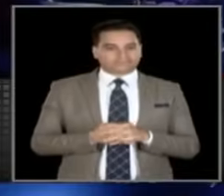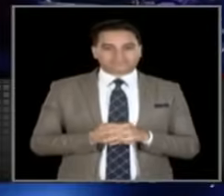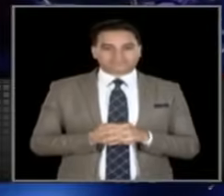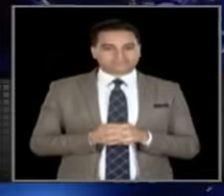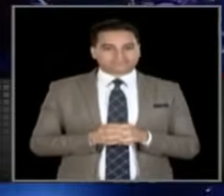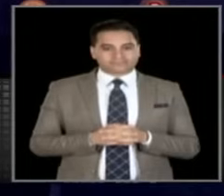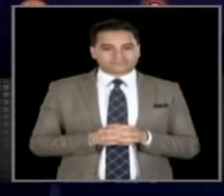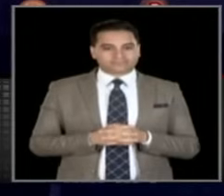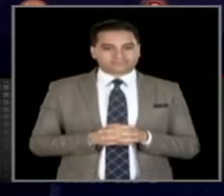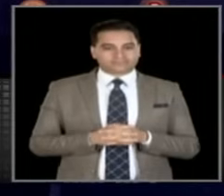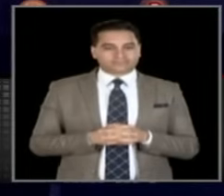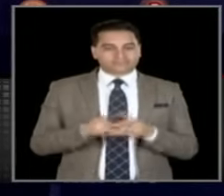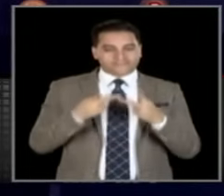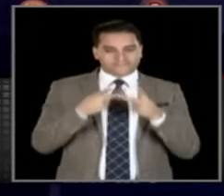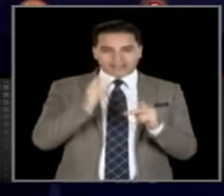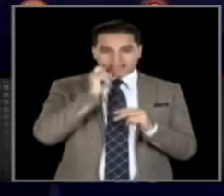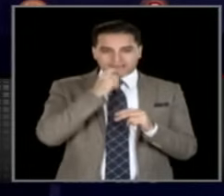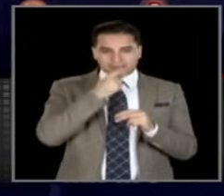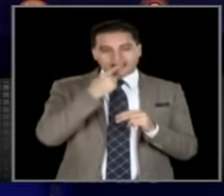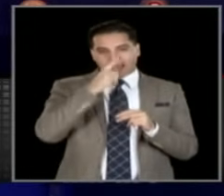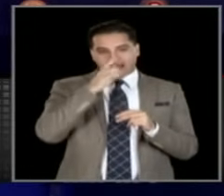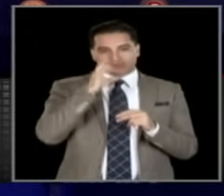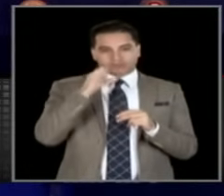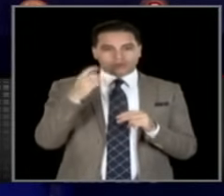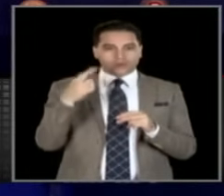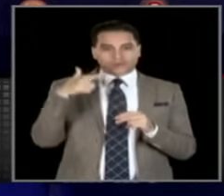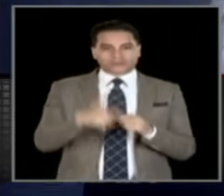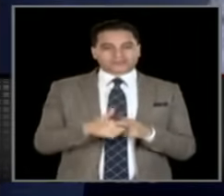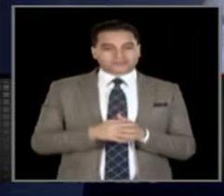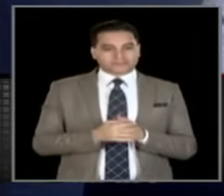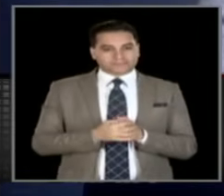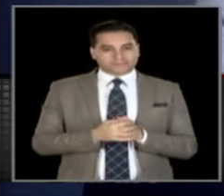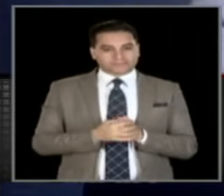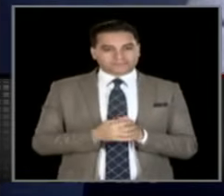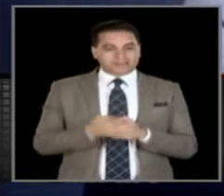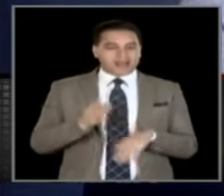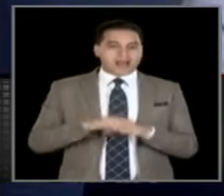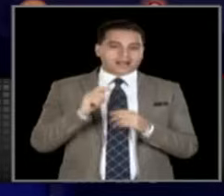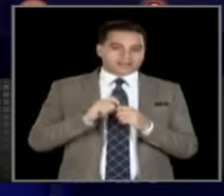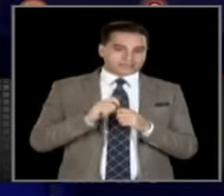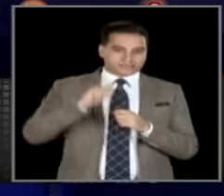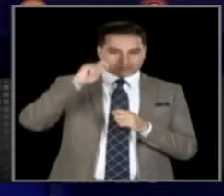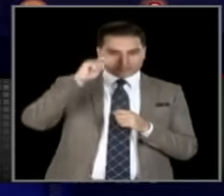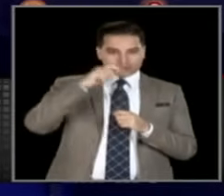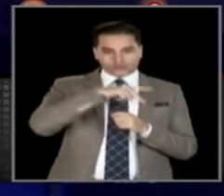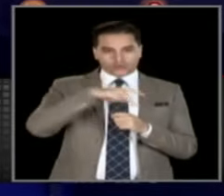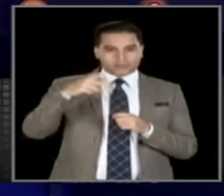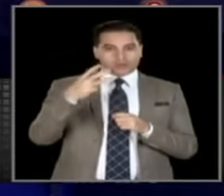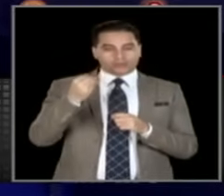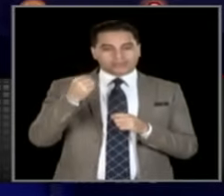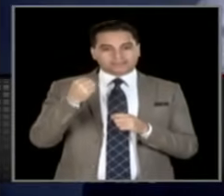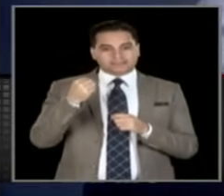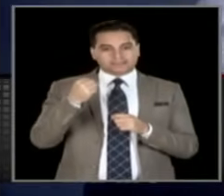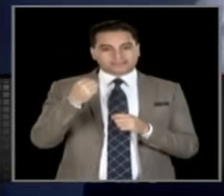خاطئه تم افتتاحه 1961 على ارتفاع 830